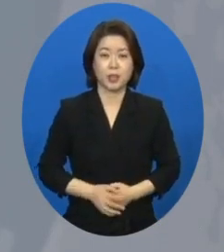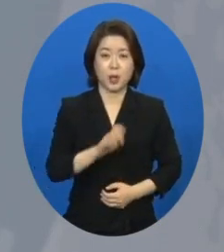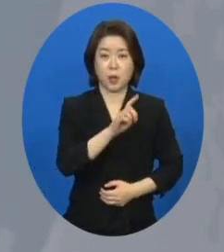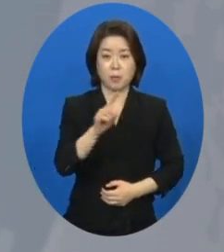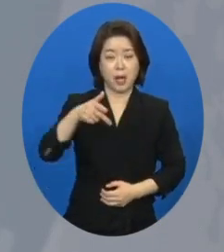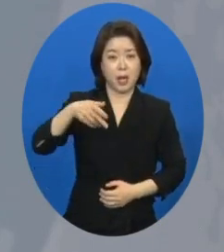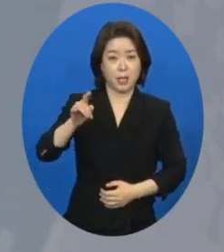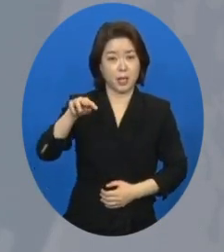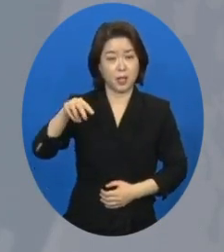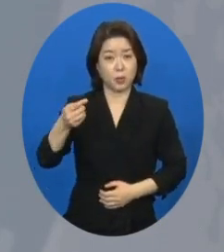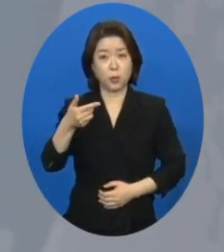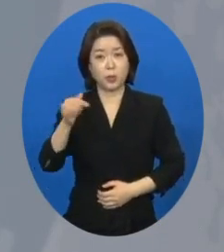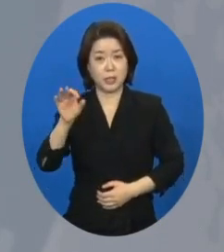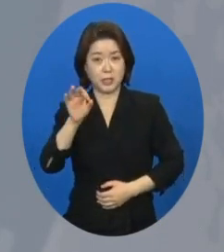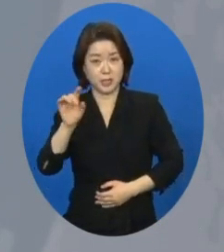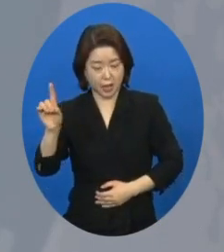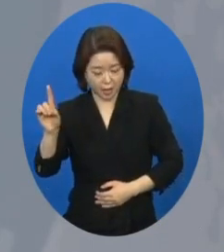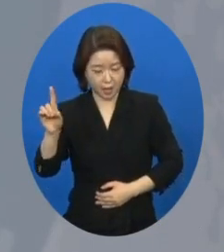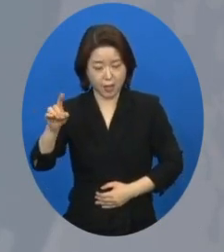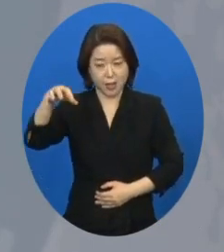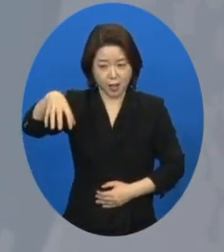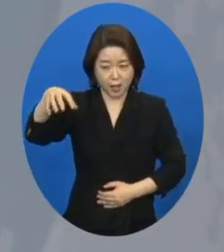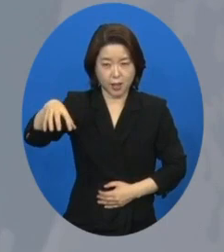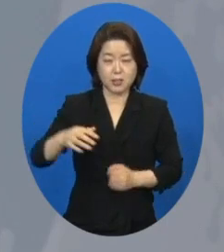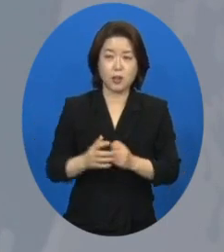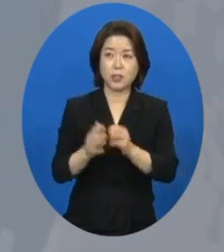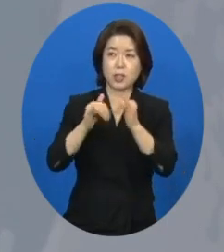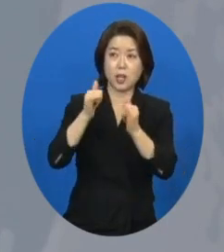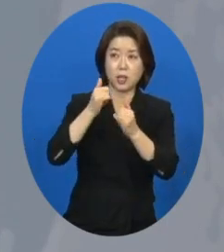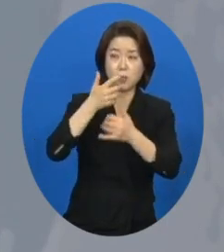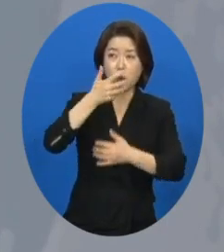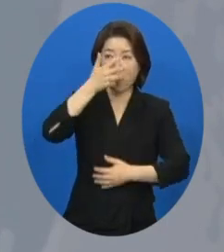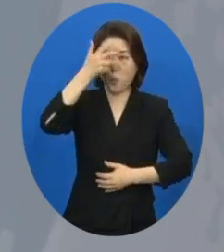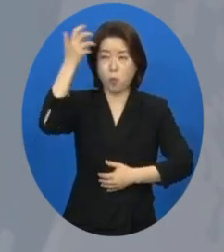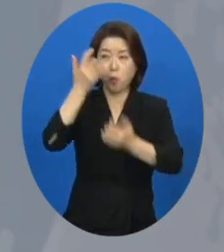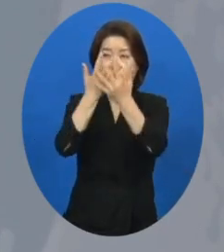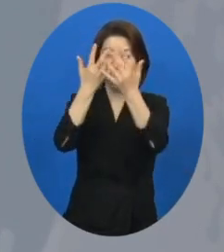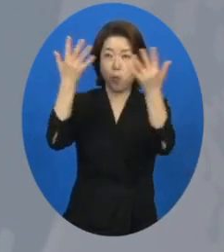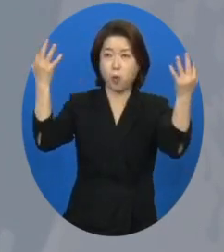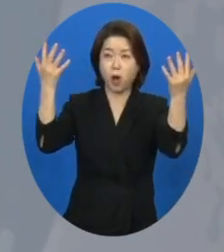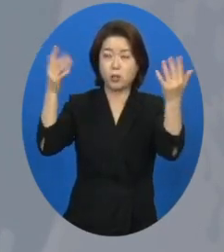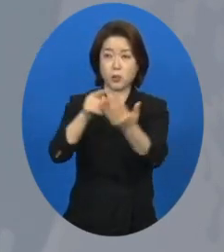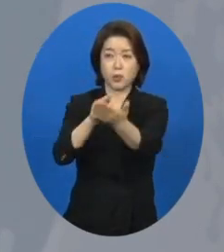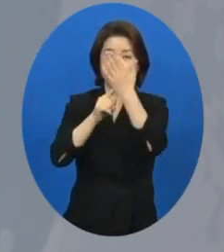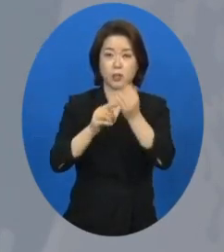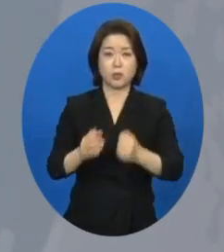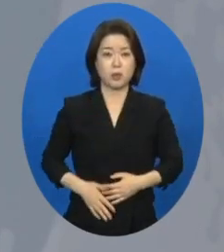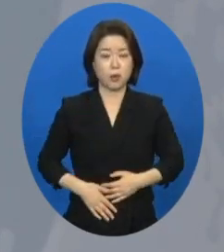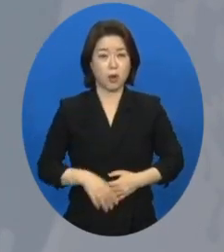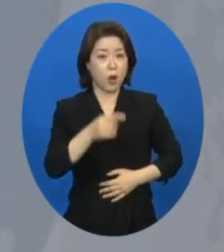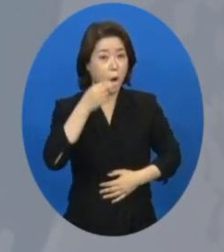마게도니아에서 사람이 환상 중에 나타나서 사도 바울에게 건너와서 우리를 도우라고.